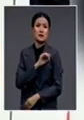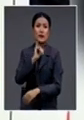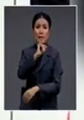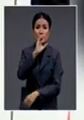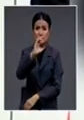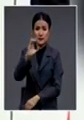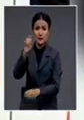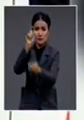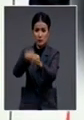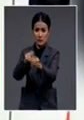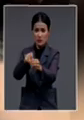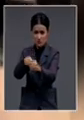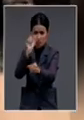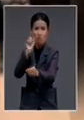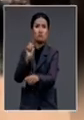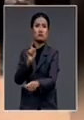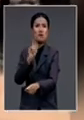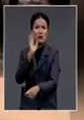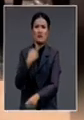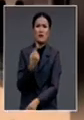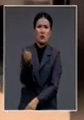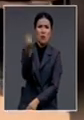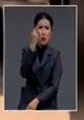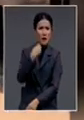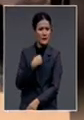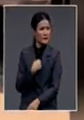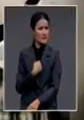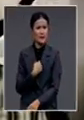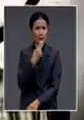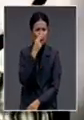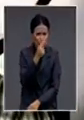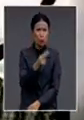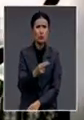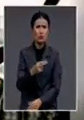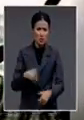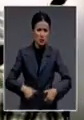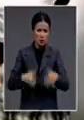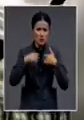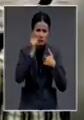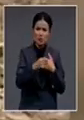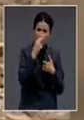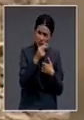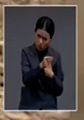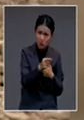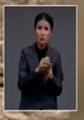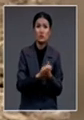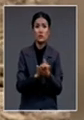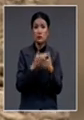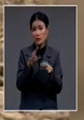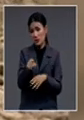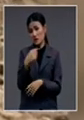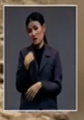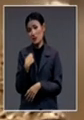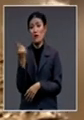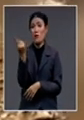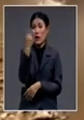ICC ก็เป็นการโจมตีที่ไม่ตั้งอยู่บนพื้นฐานความจริงและก็ชี้ว่าการสอบสวนดังกล่าวนี้เป็นการกระทำที่ไ